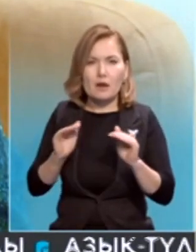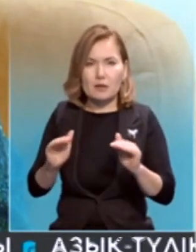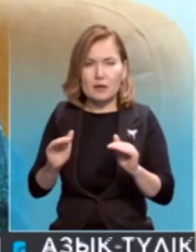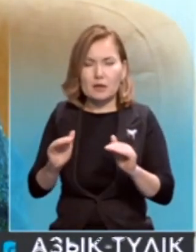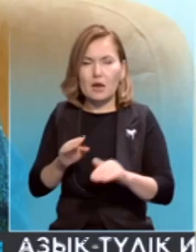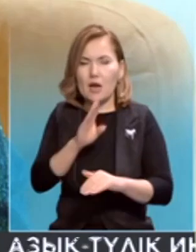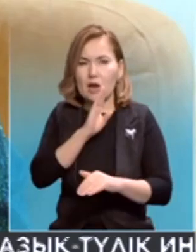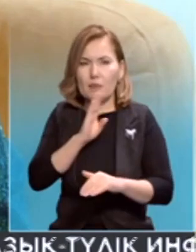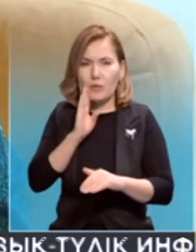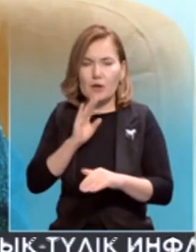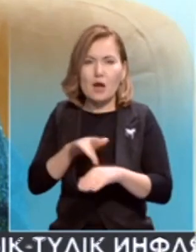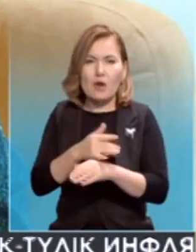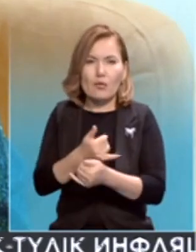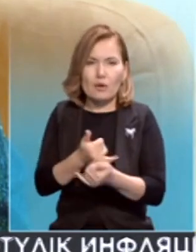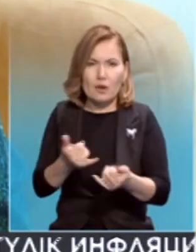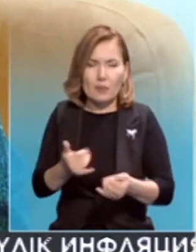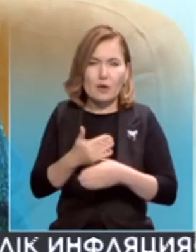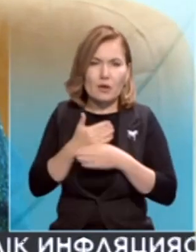балалардың әйелдерге көрсететін